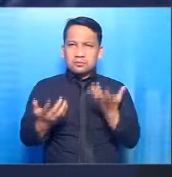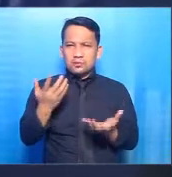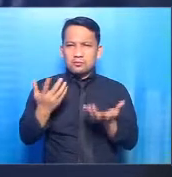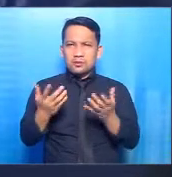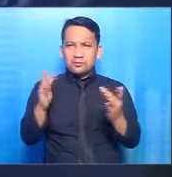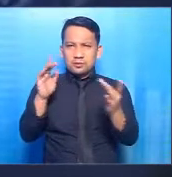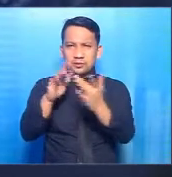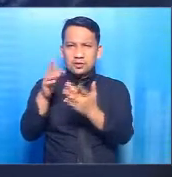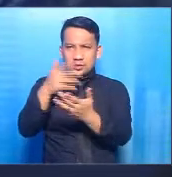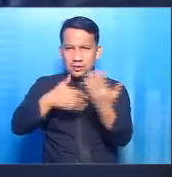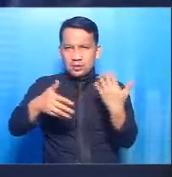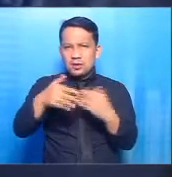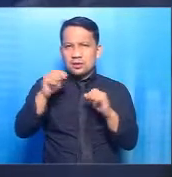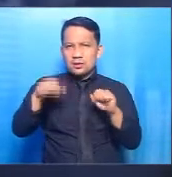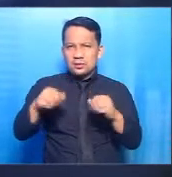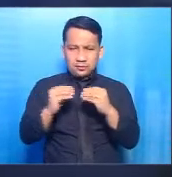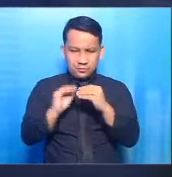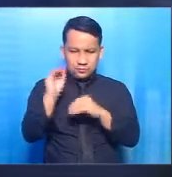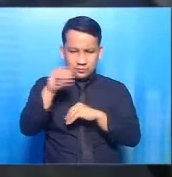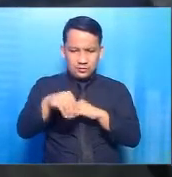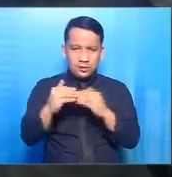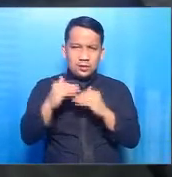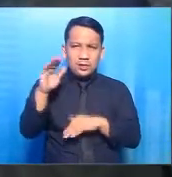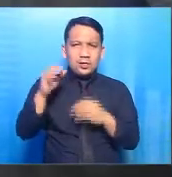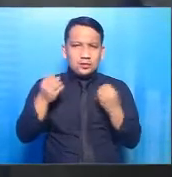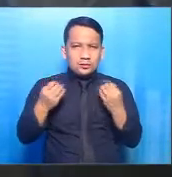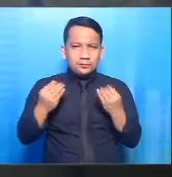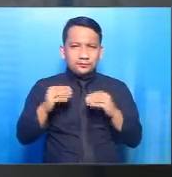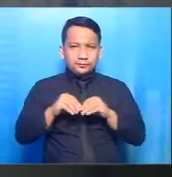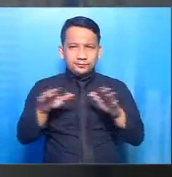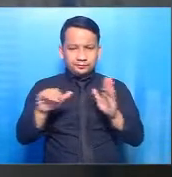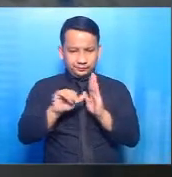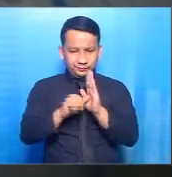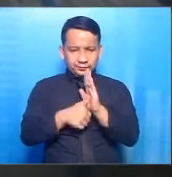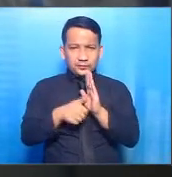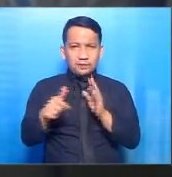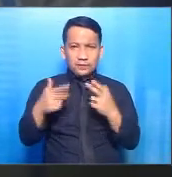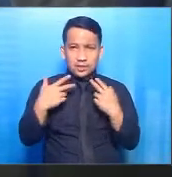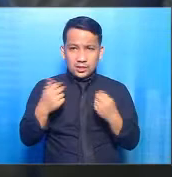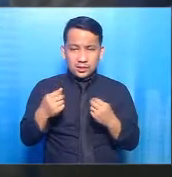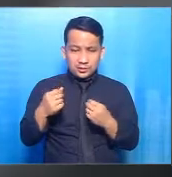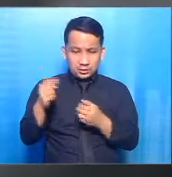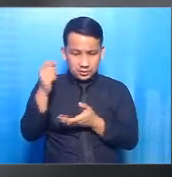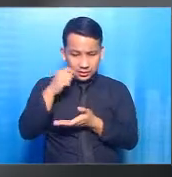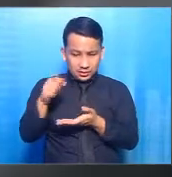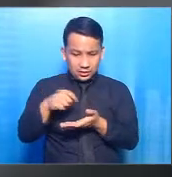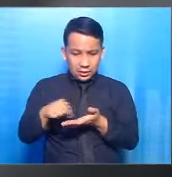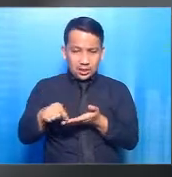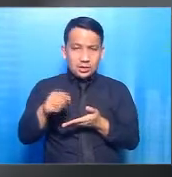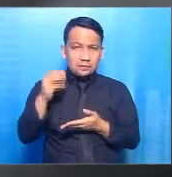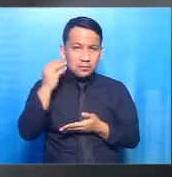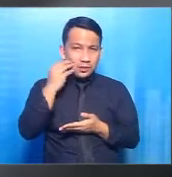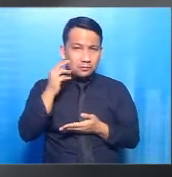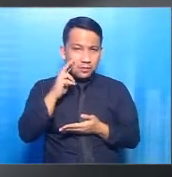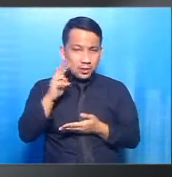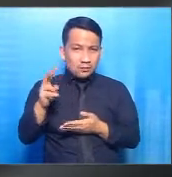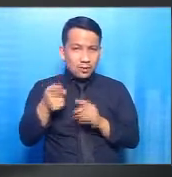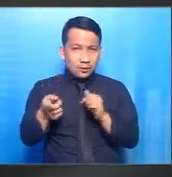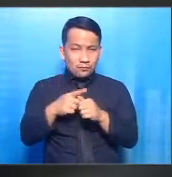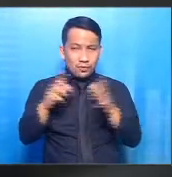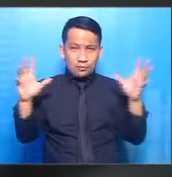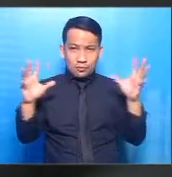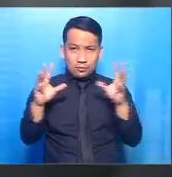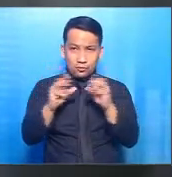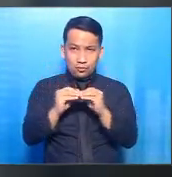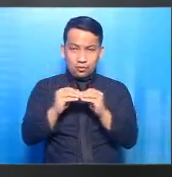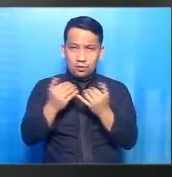kinakailangang contact tracers ang mayroon tayo sa ngayon. Binigyang din ni Health Undersecretary Maria Rosario Vergere na mula sa kabuang